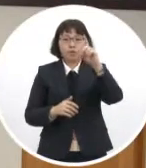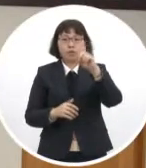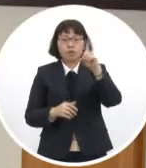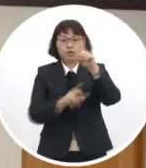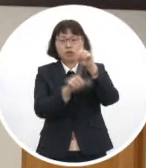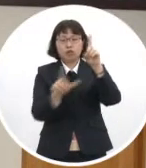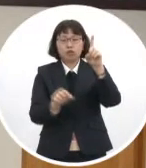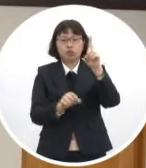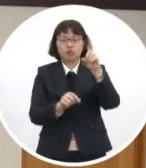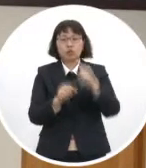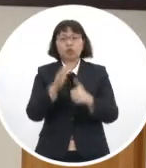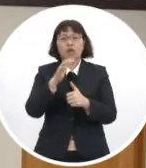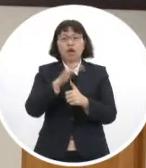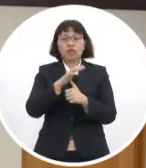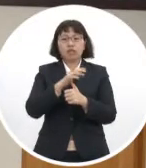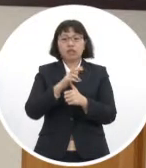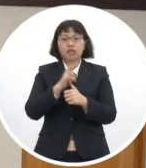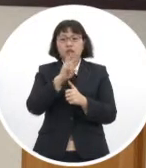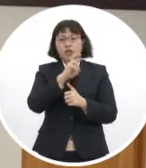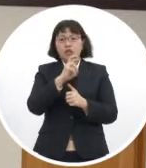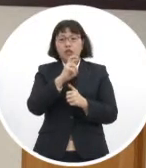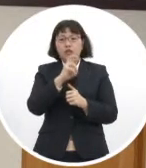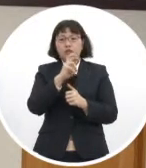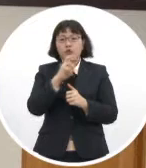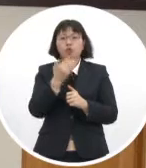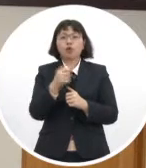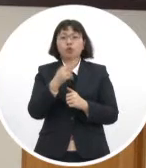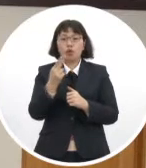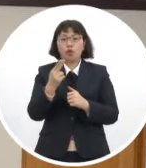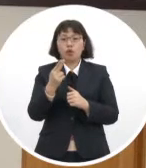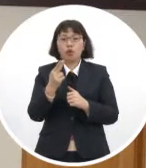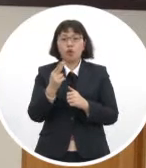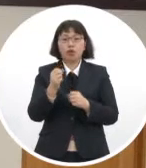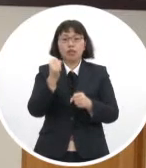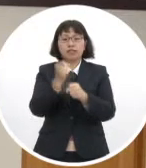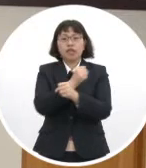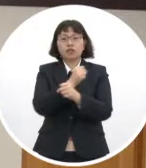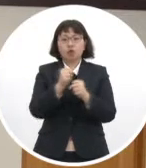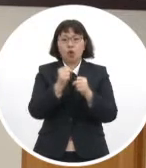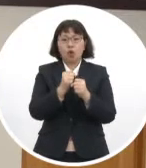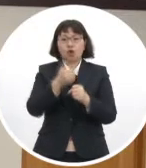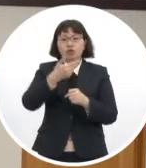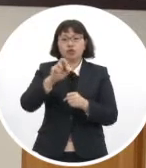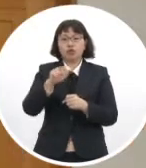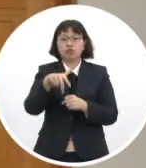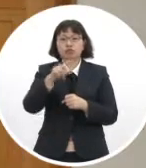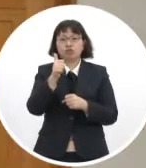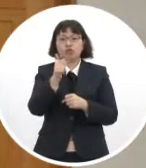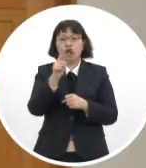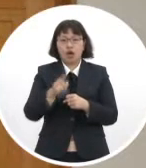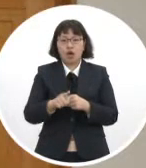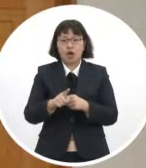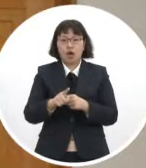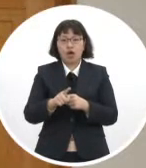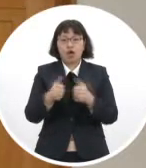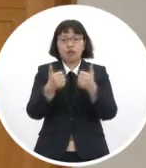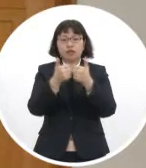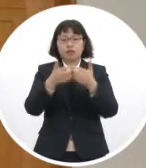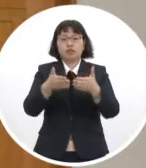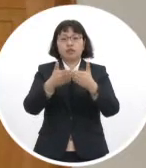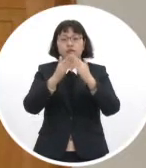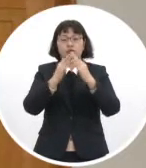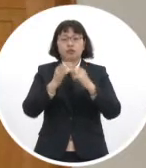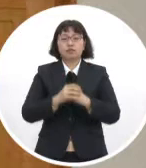11月、愛知ロボット産業クラスター推進協議会が設立されました。 愛知県